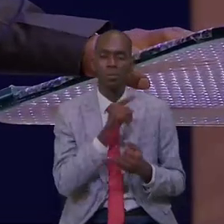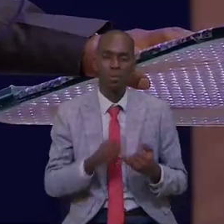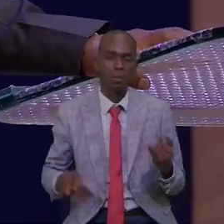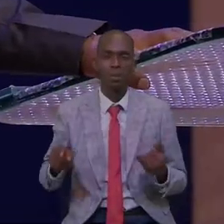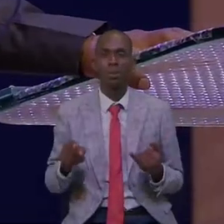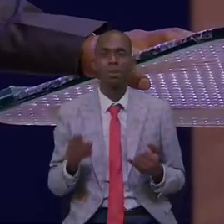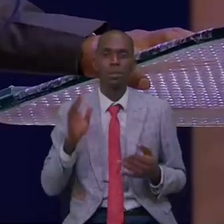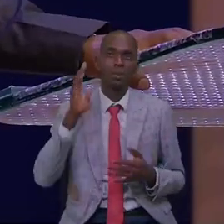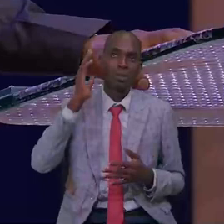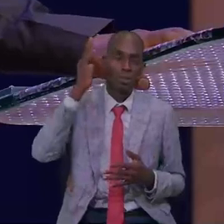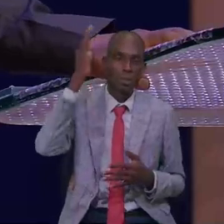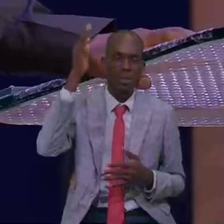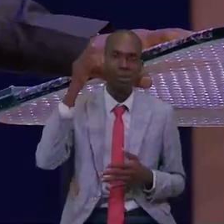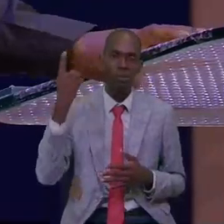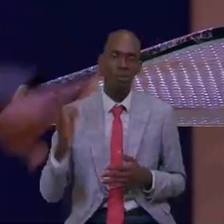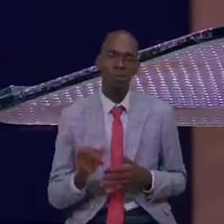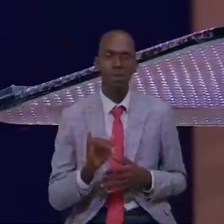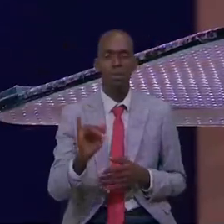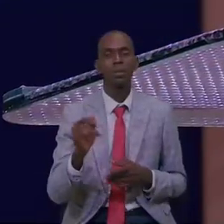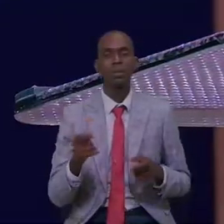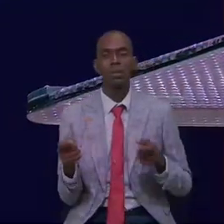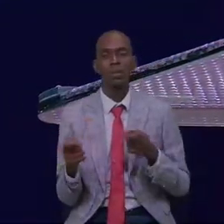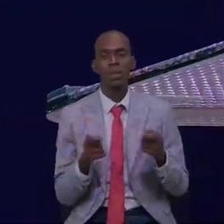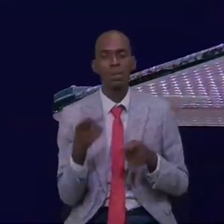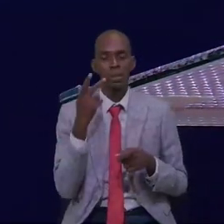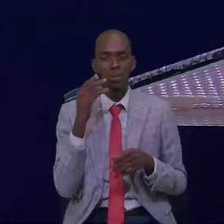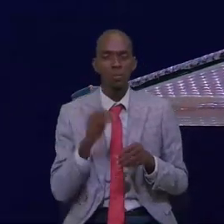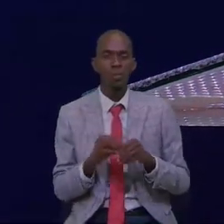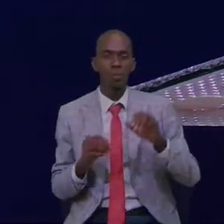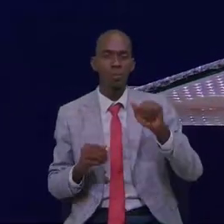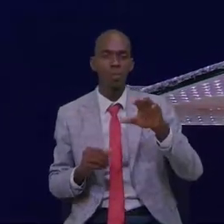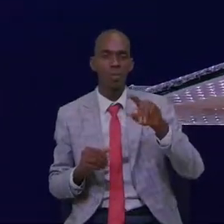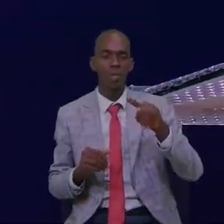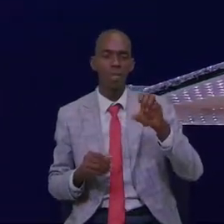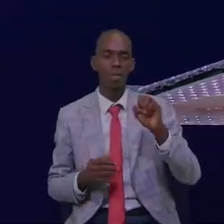il va commencer son règne futur éternel.